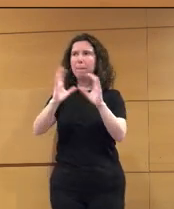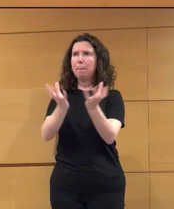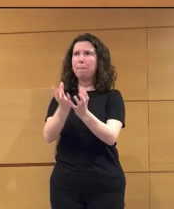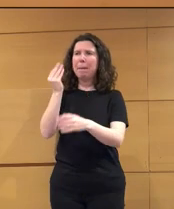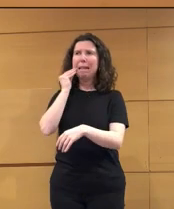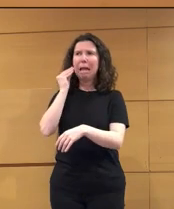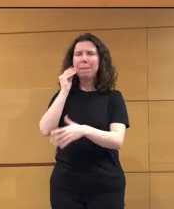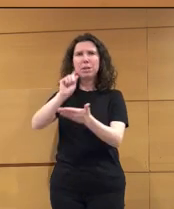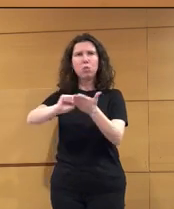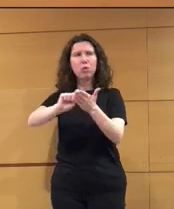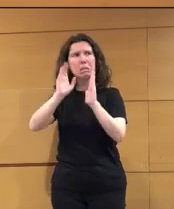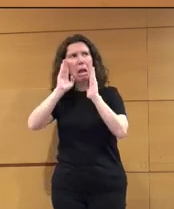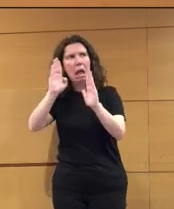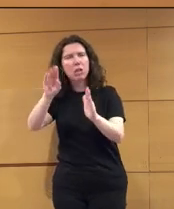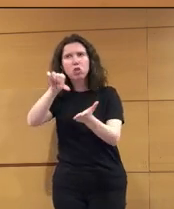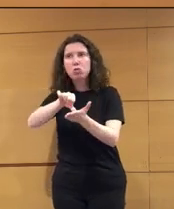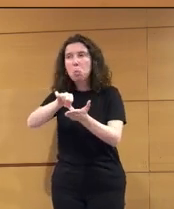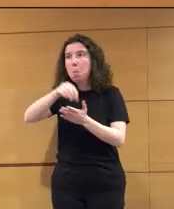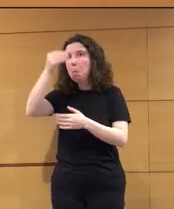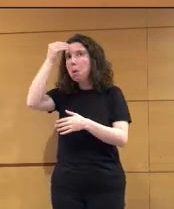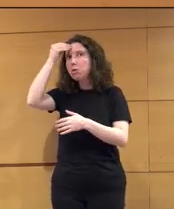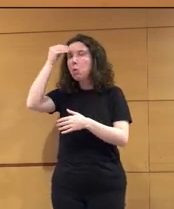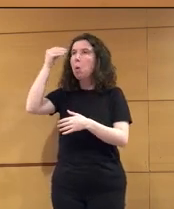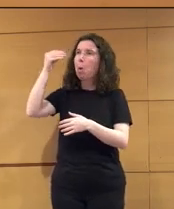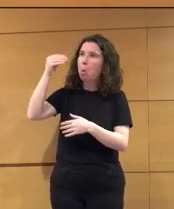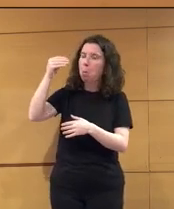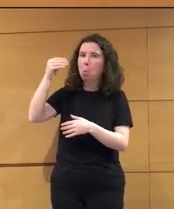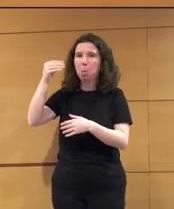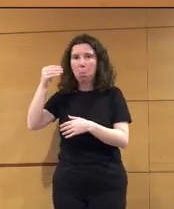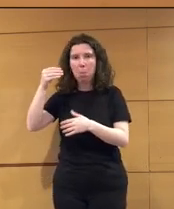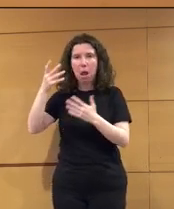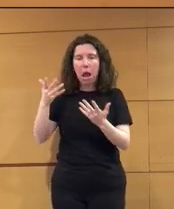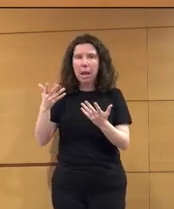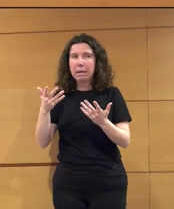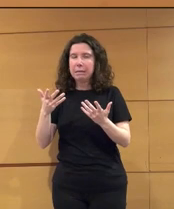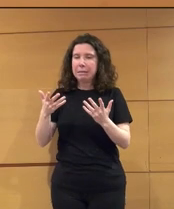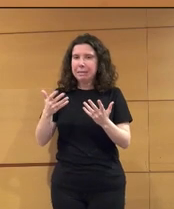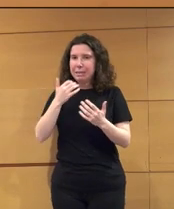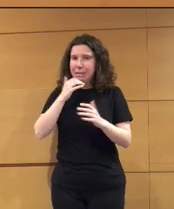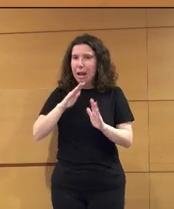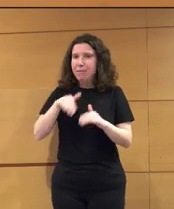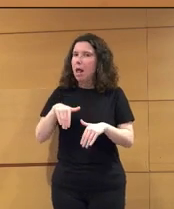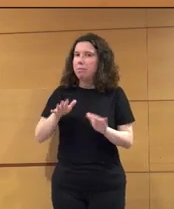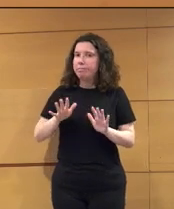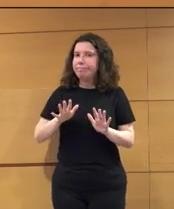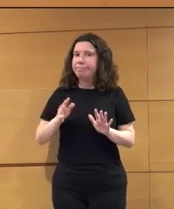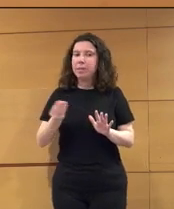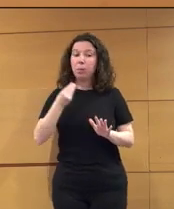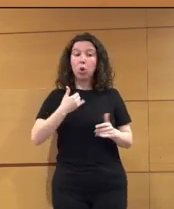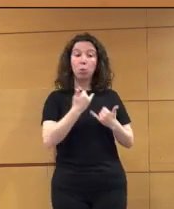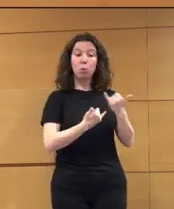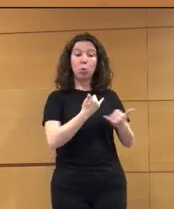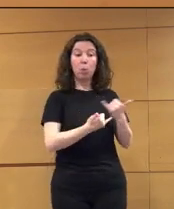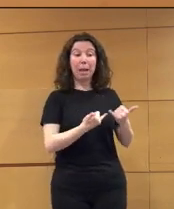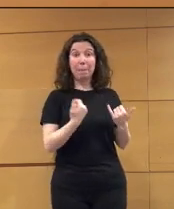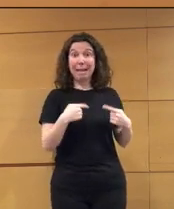ciutadana al metavers, i és que ho veia superclar, no? No dic que ara no ho vegi clar, però al final vam dir, resolem alguns problemes,